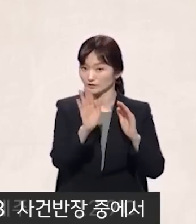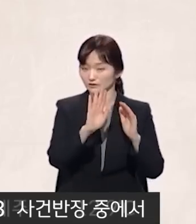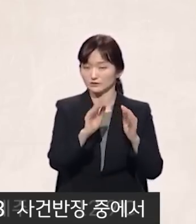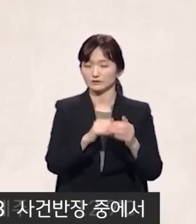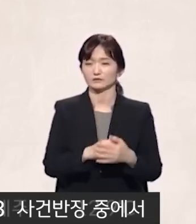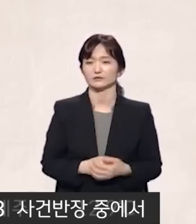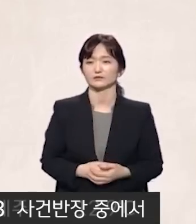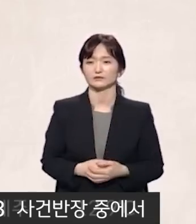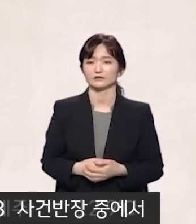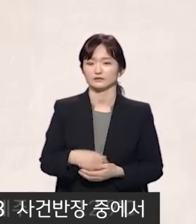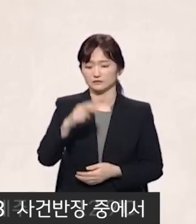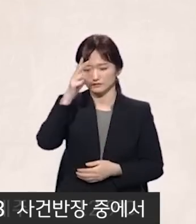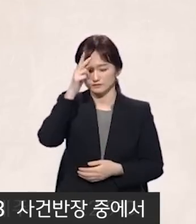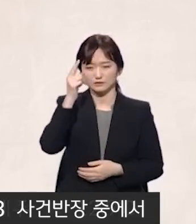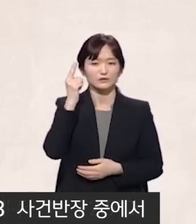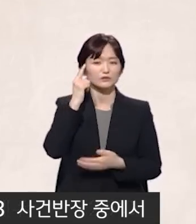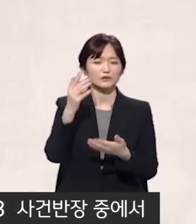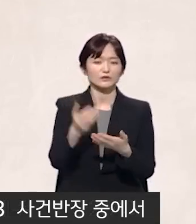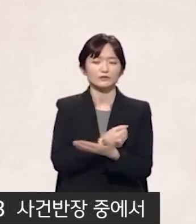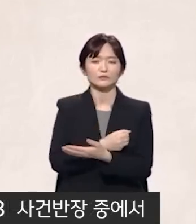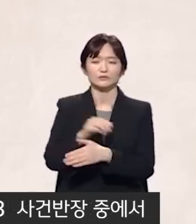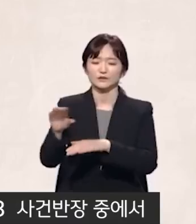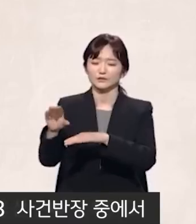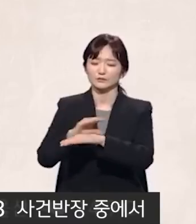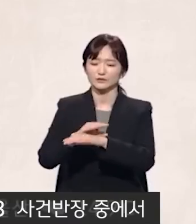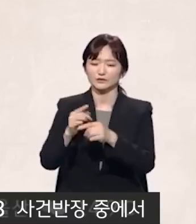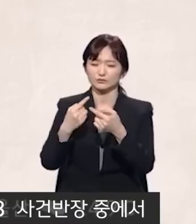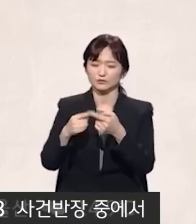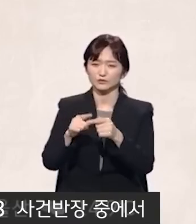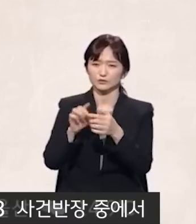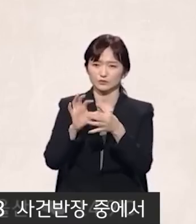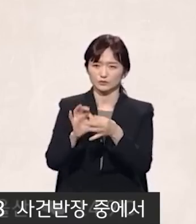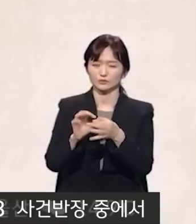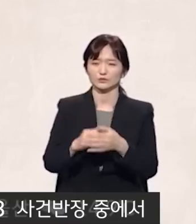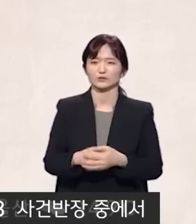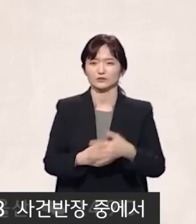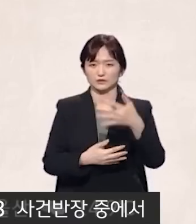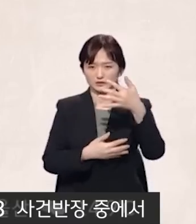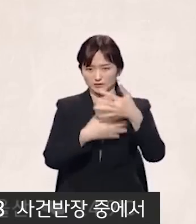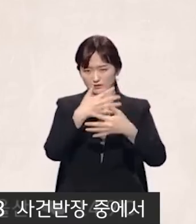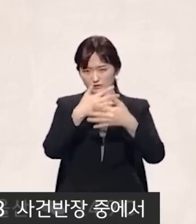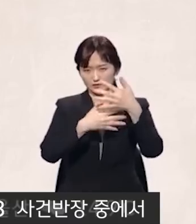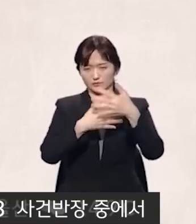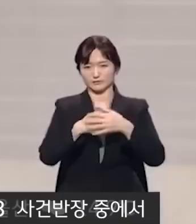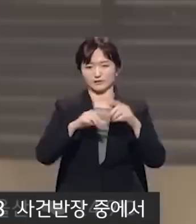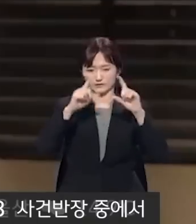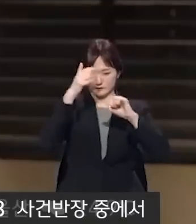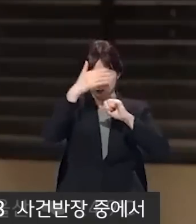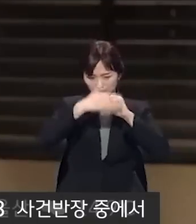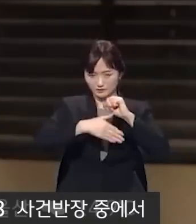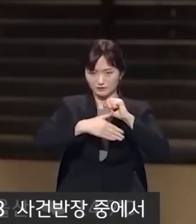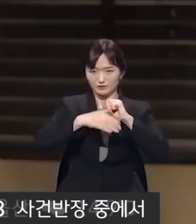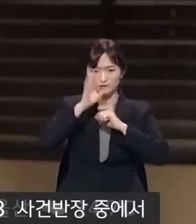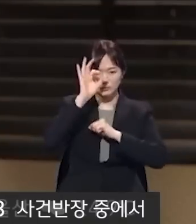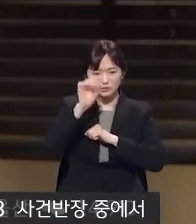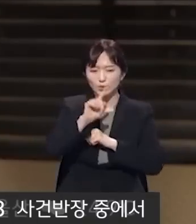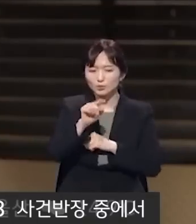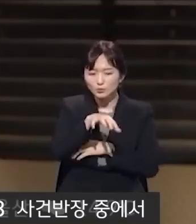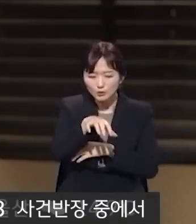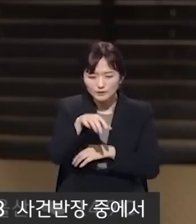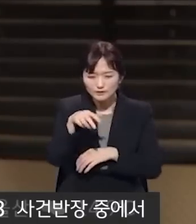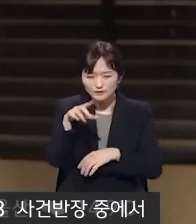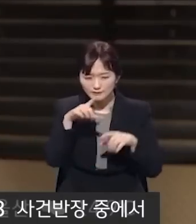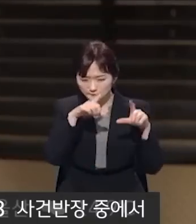경찰에서는 이제 지금 압수한 휴대전화랑 pc에 포렌식을 통해서 거기 이제 화면을 사진들을 보면 어디서 어떻게 찍은